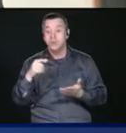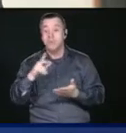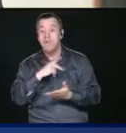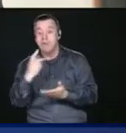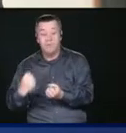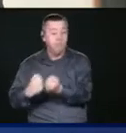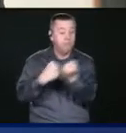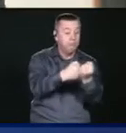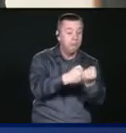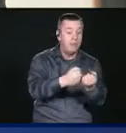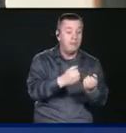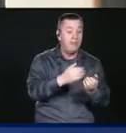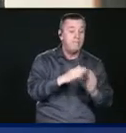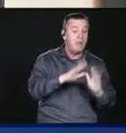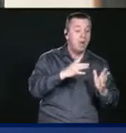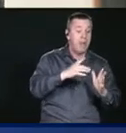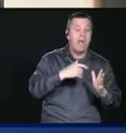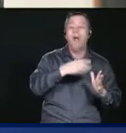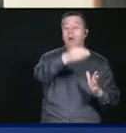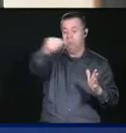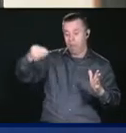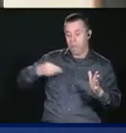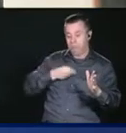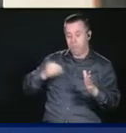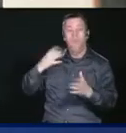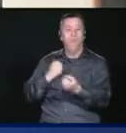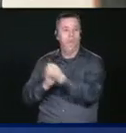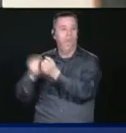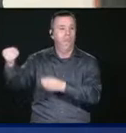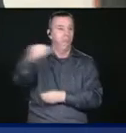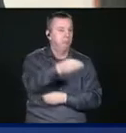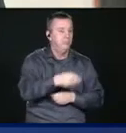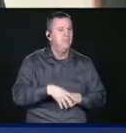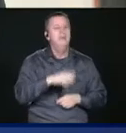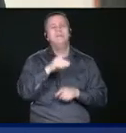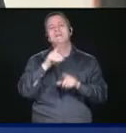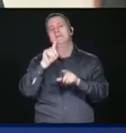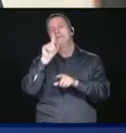Au-delà des autres programmes, des programmes de masse salariale,